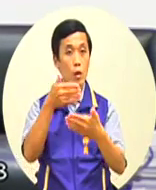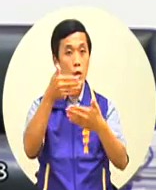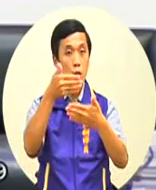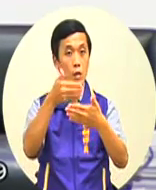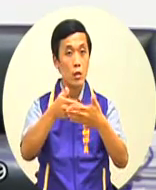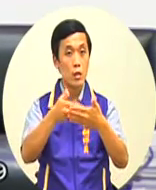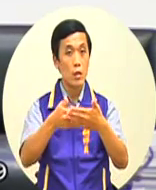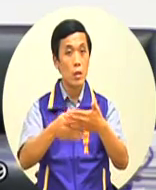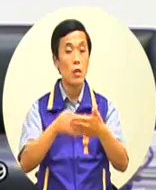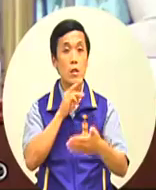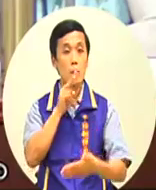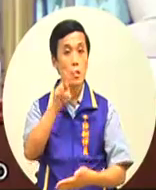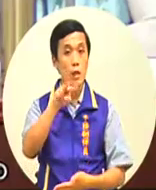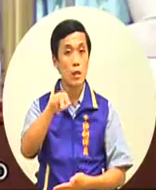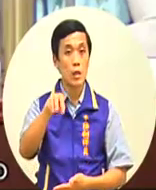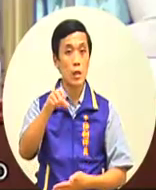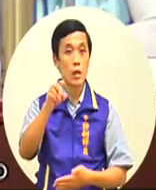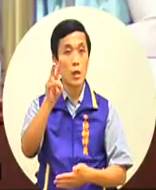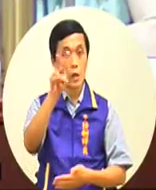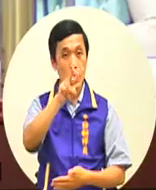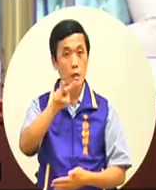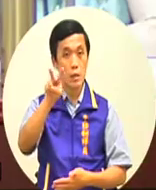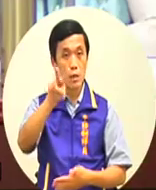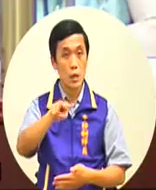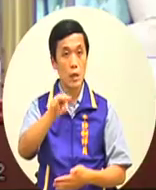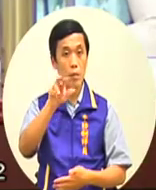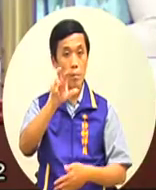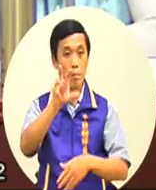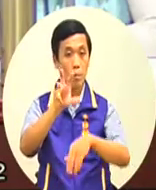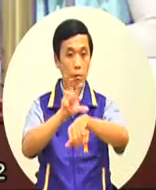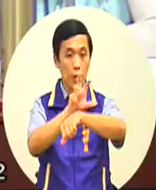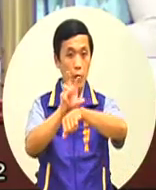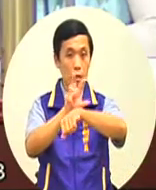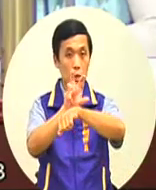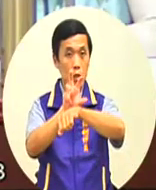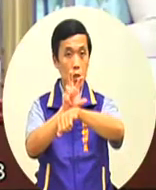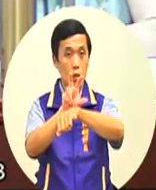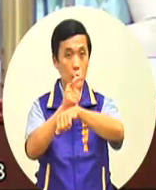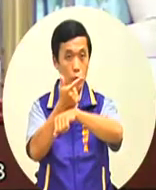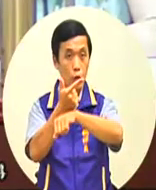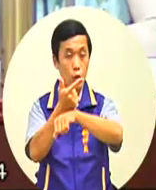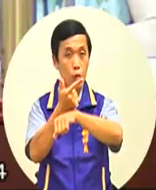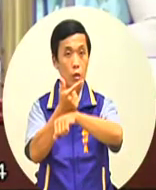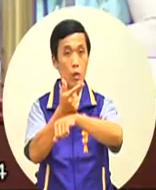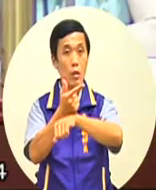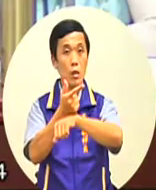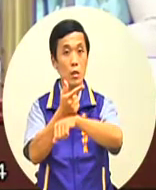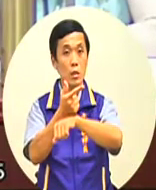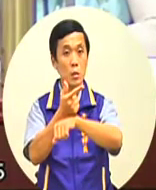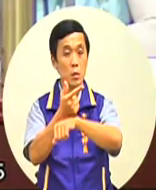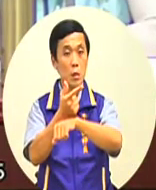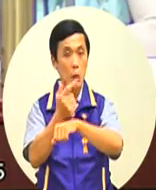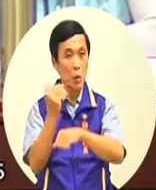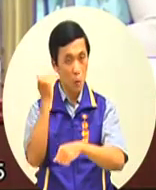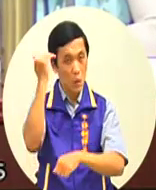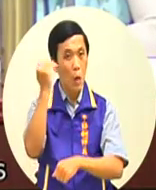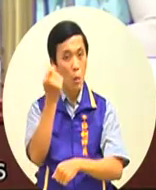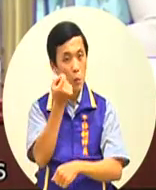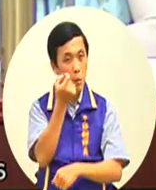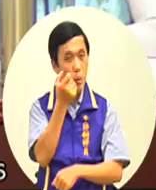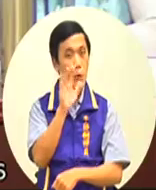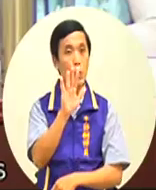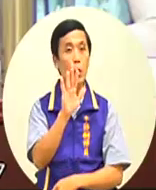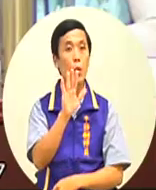减少之后变成2086小时，其实还是普遍偏高，